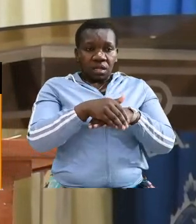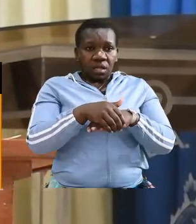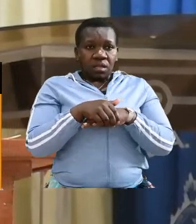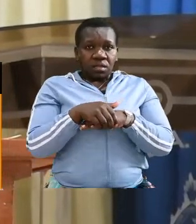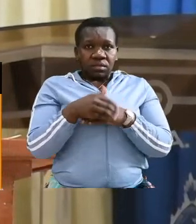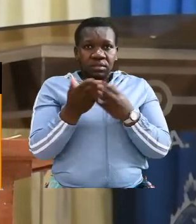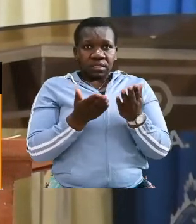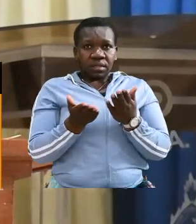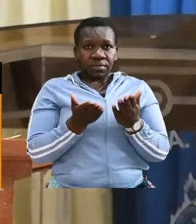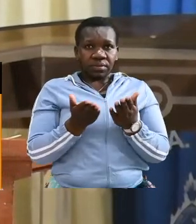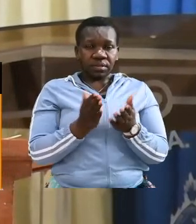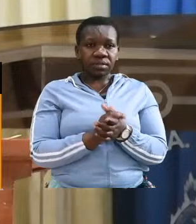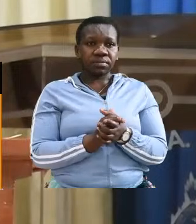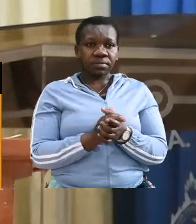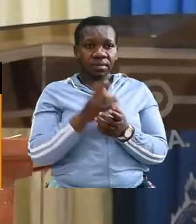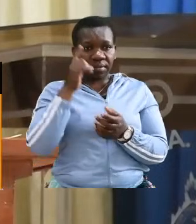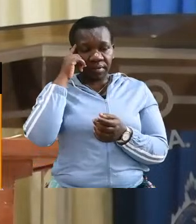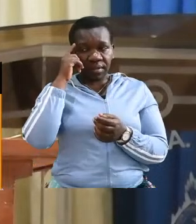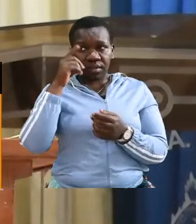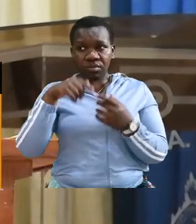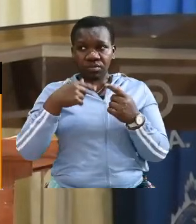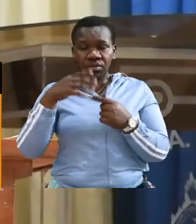na inafanyikanga pale kwa Youth Church.